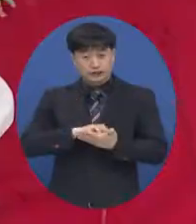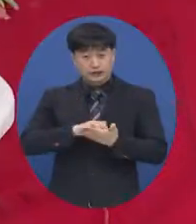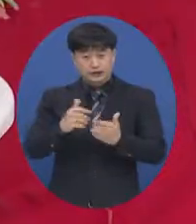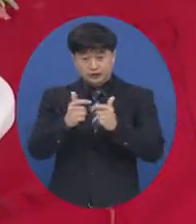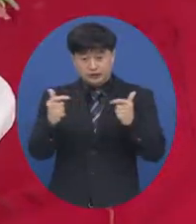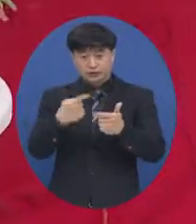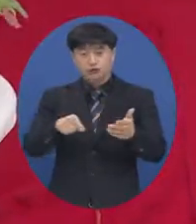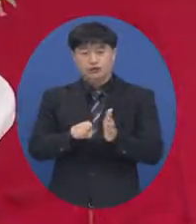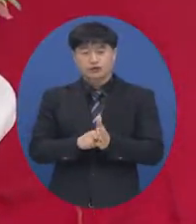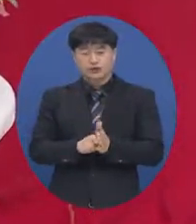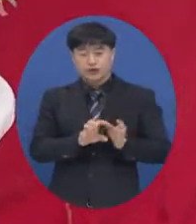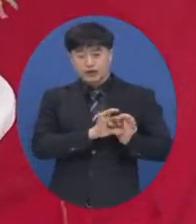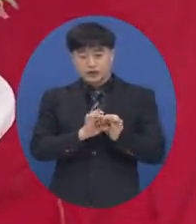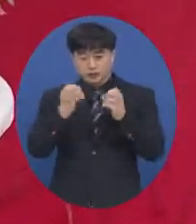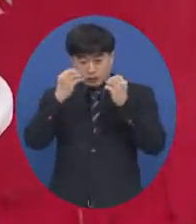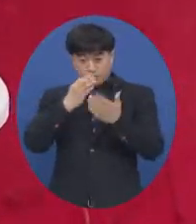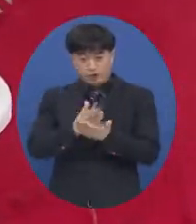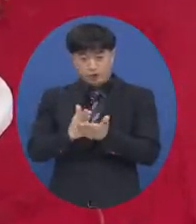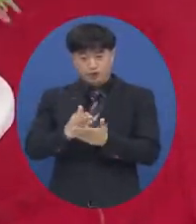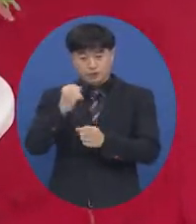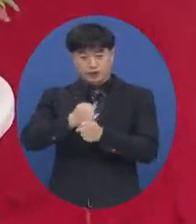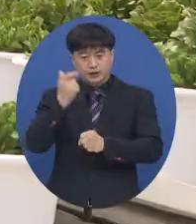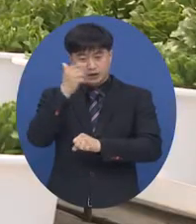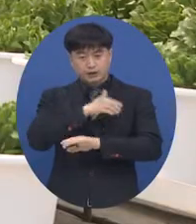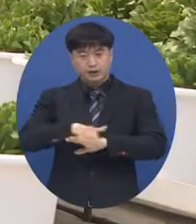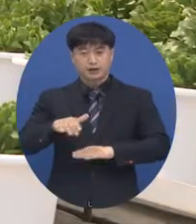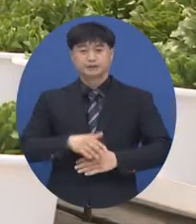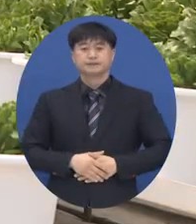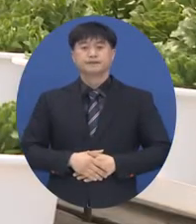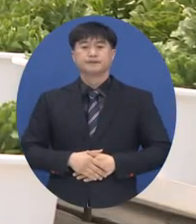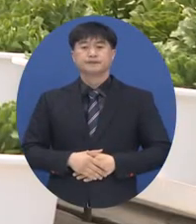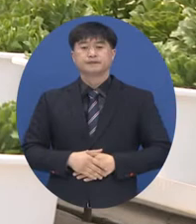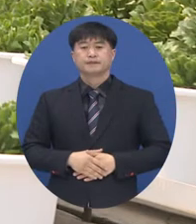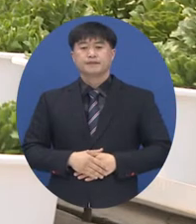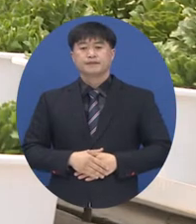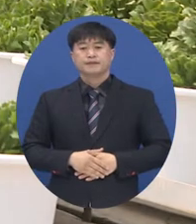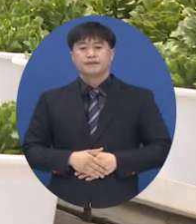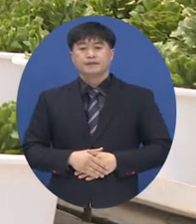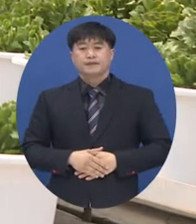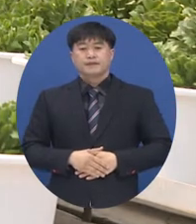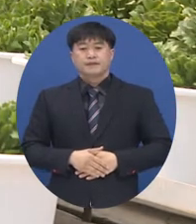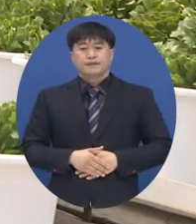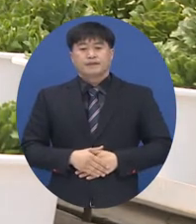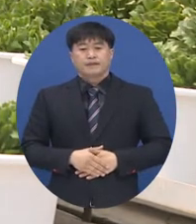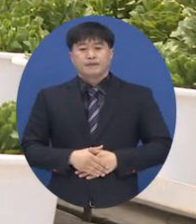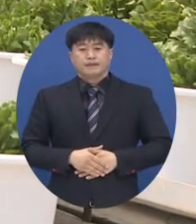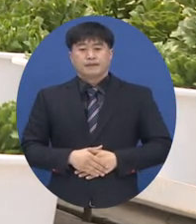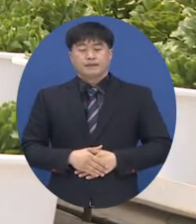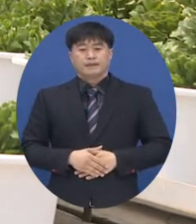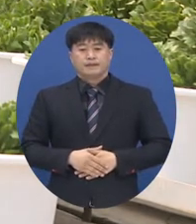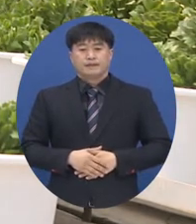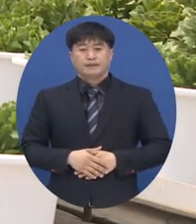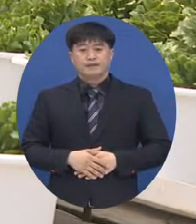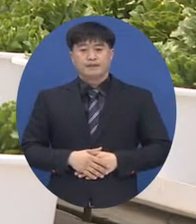지속적으로 신품종을 개발할 방침입니다 경기 줄 tv 최창수 입니다